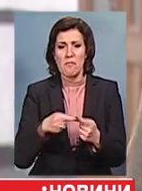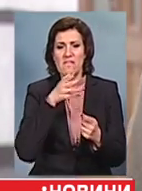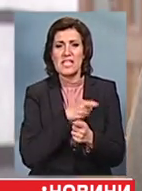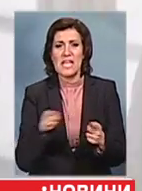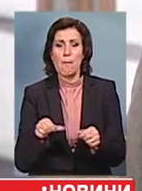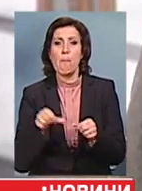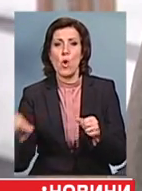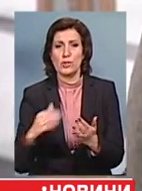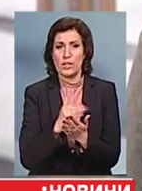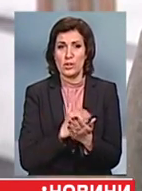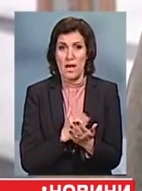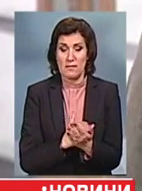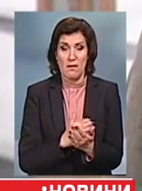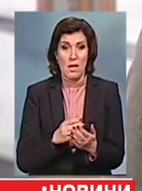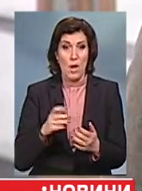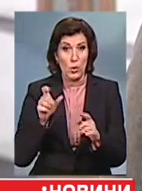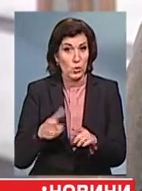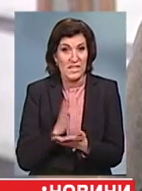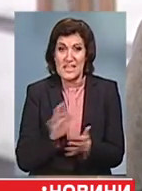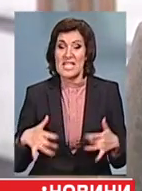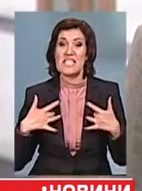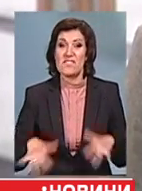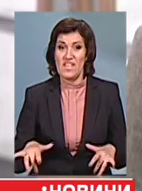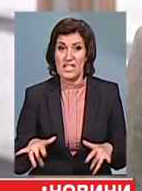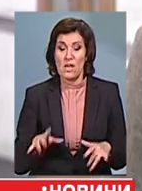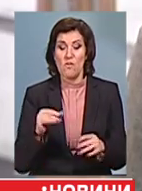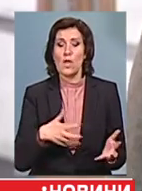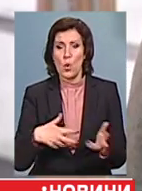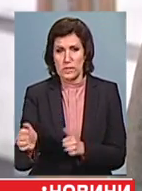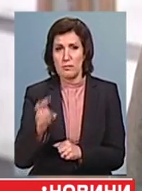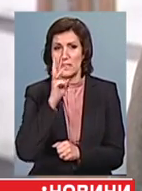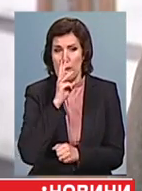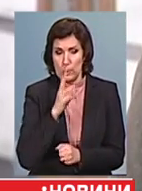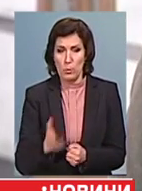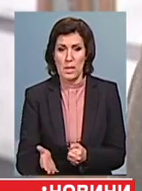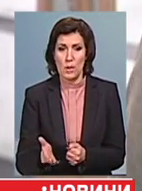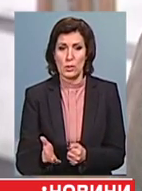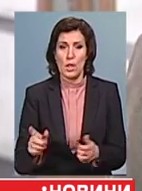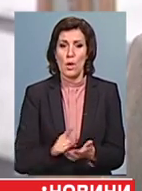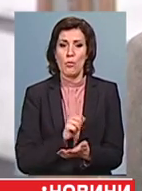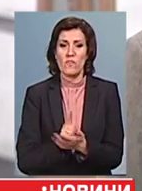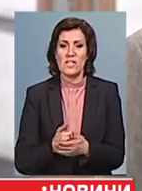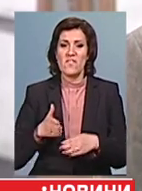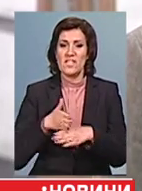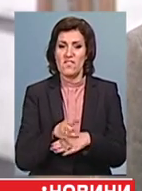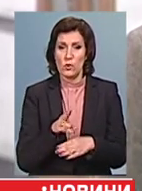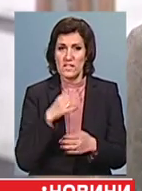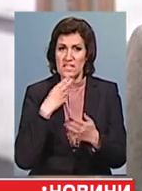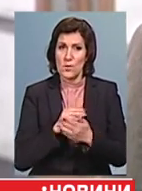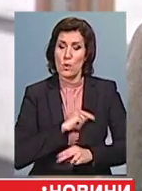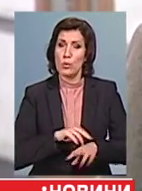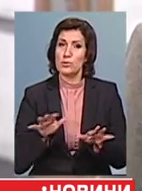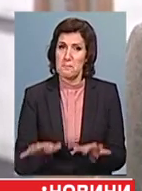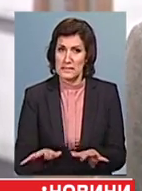поза штатом. Людина не є звільненою. Людина отримує заробітну плату, повинна відвідувати своє